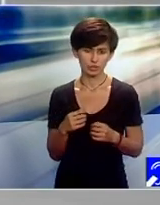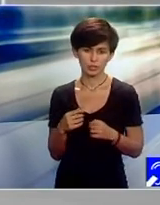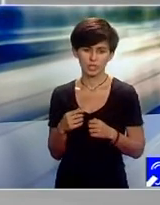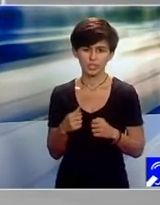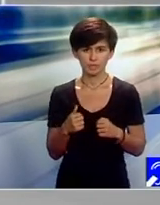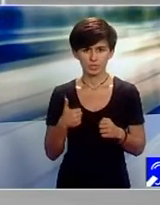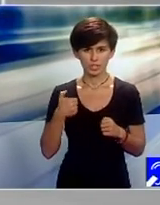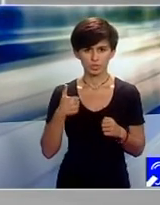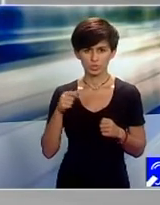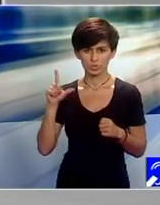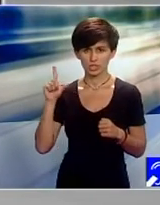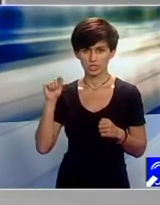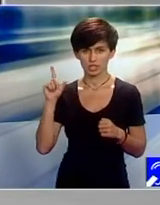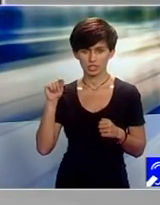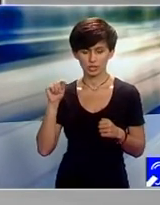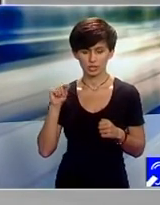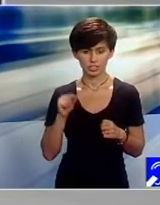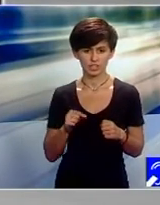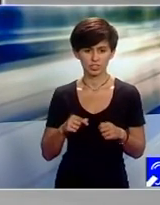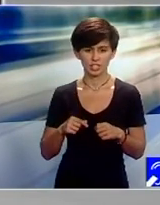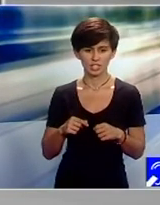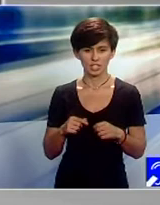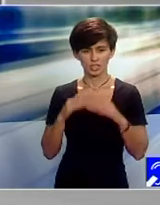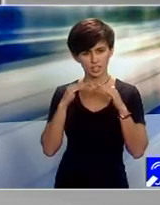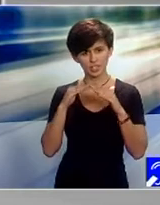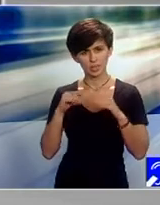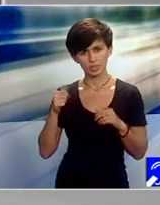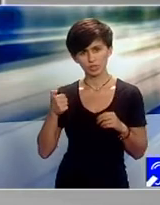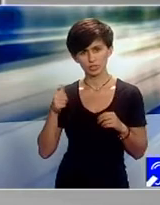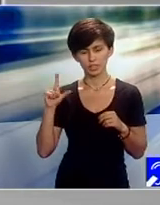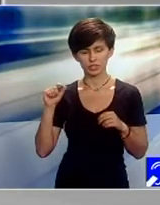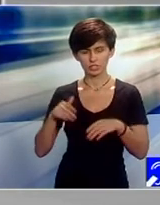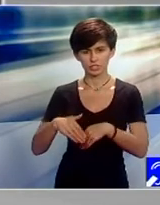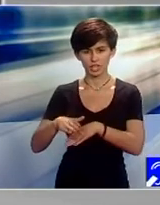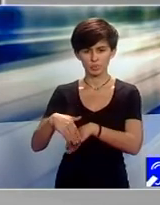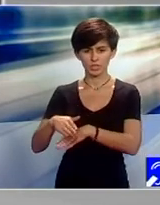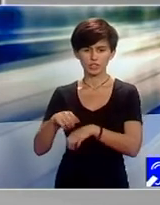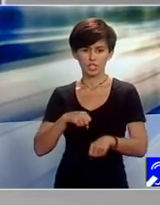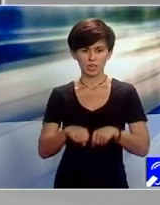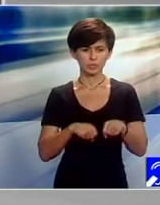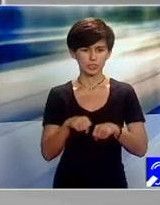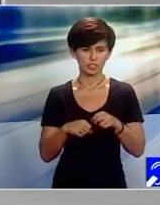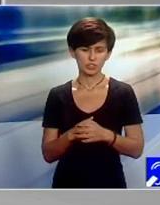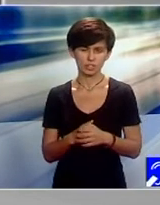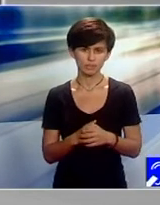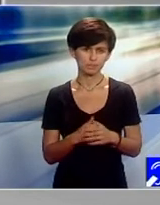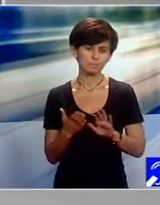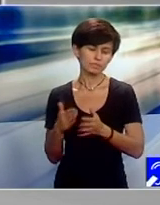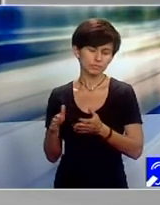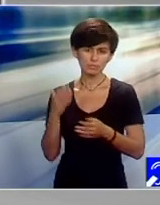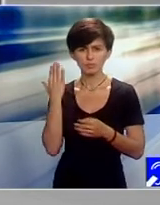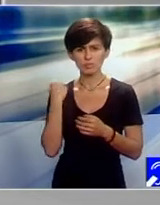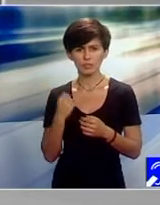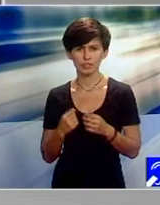numărul 120 a Marșului Bicicliștilor. La început, prin anii 90, începutul anului 2000, au fost ediții mai sporadice, câteva pe